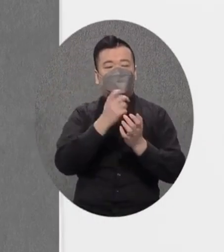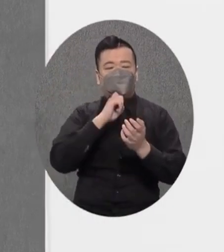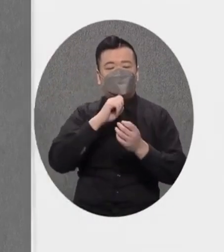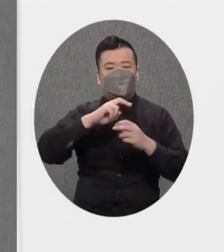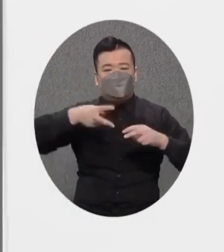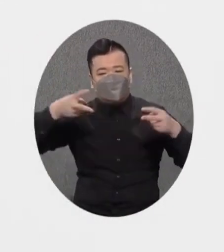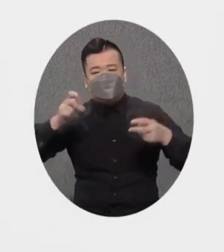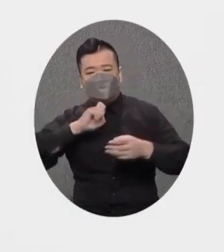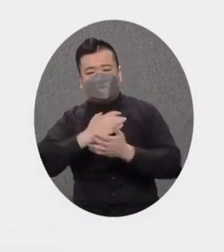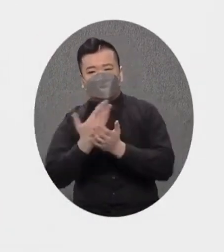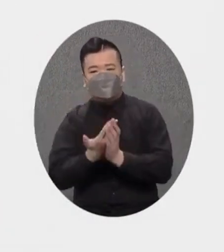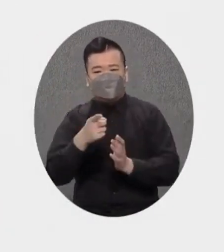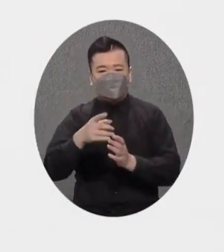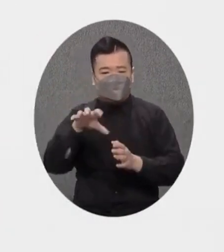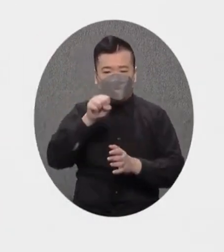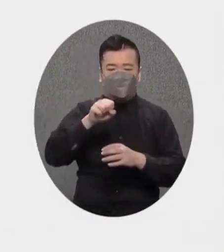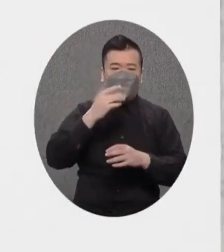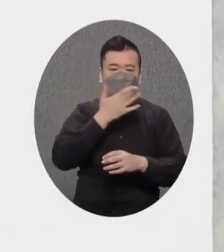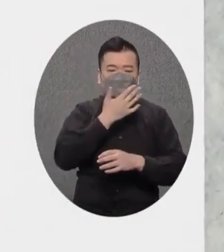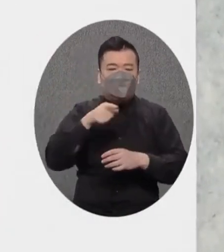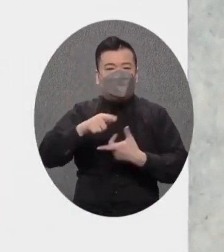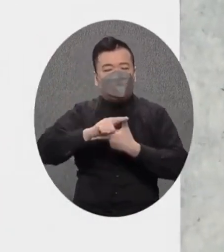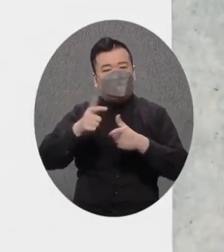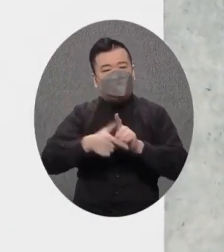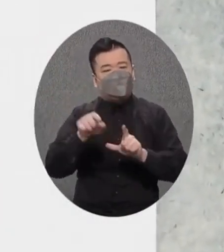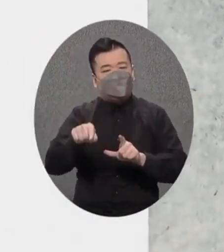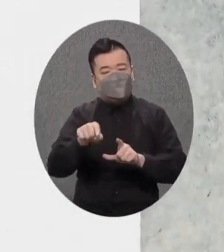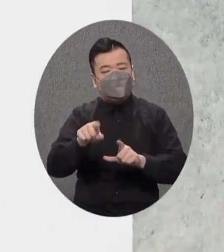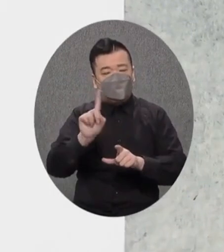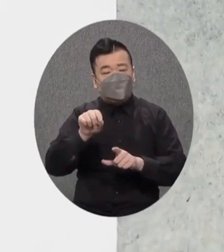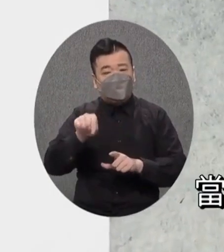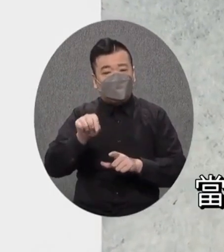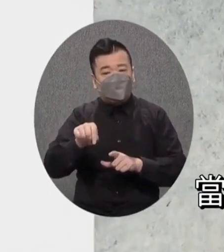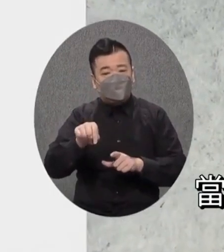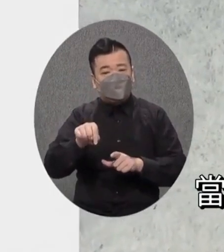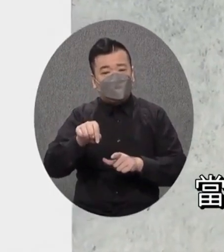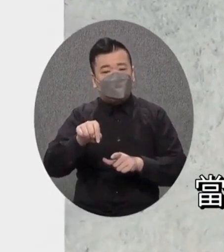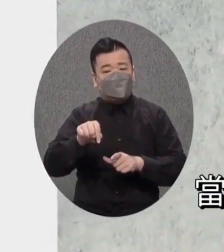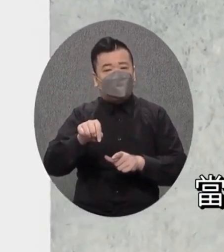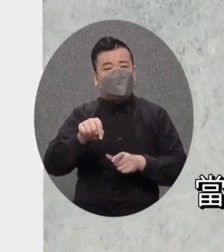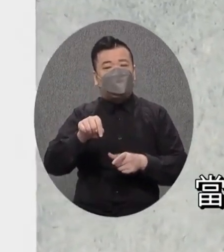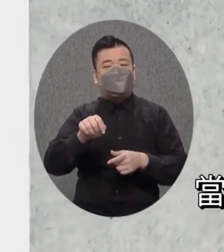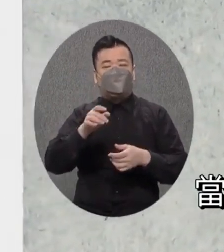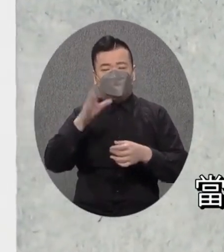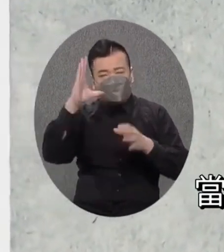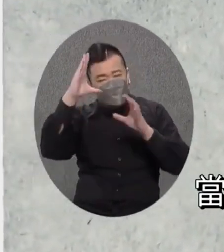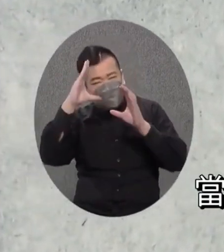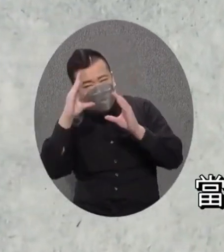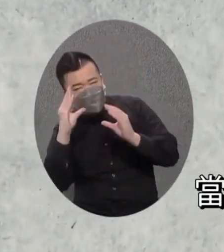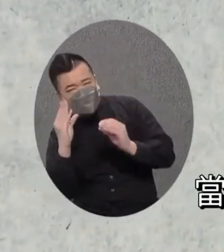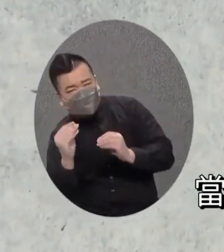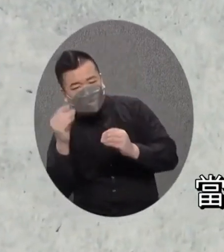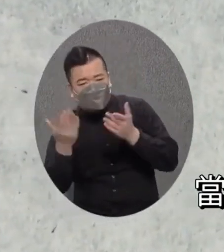同。咁佢再用透析呢個方法去做出嚟。咁我諗呢個亦都係一個當喺個昏暗裏邊，或者喺